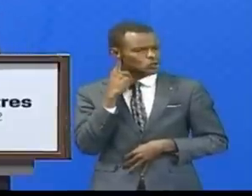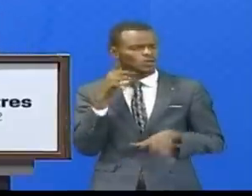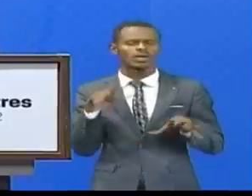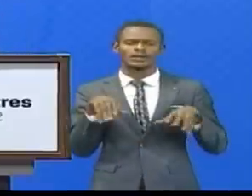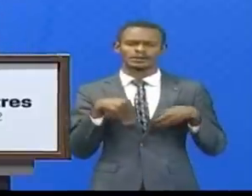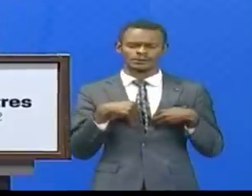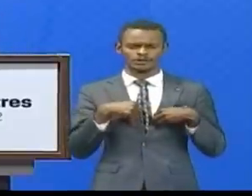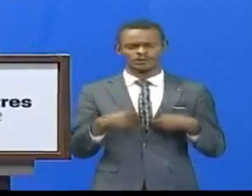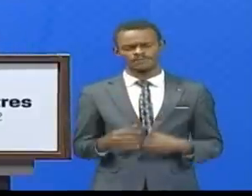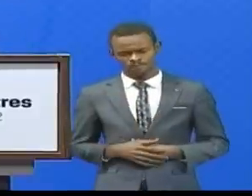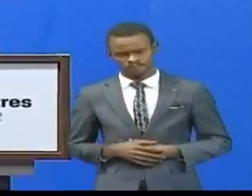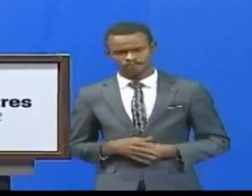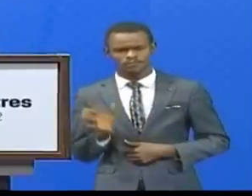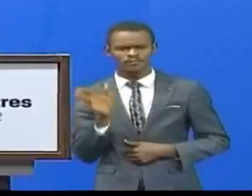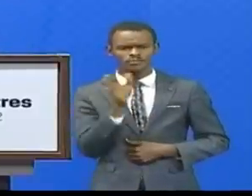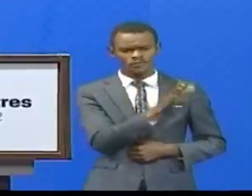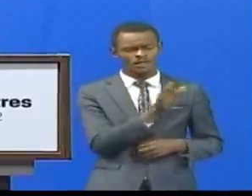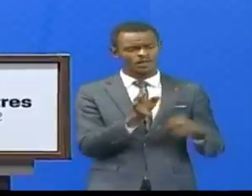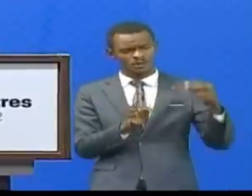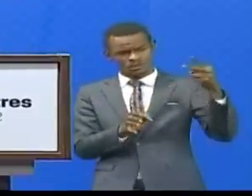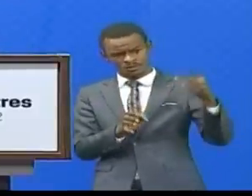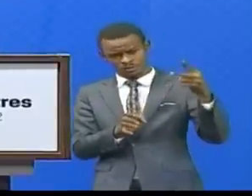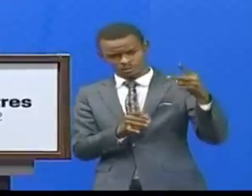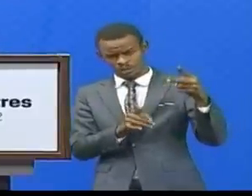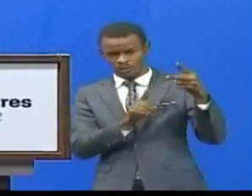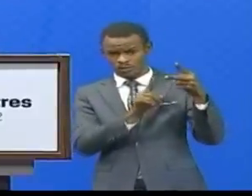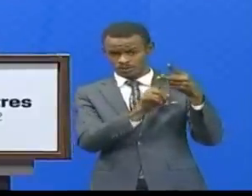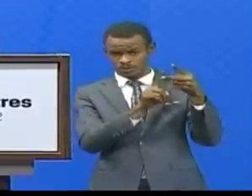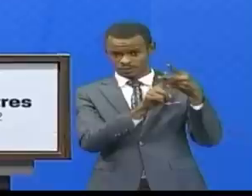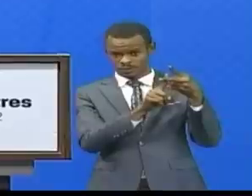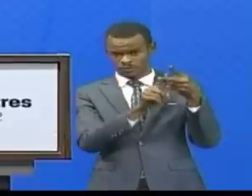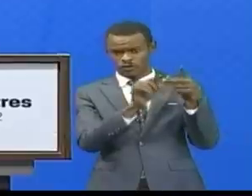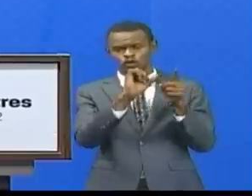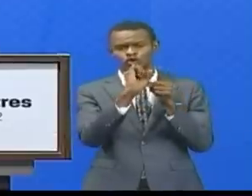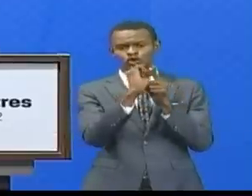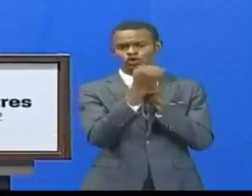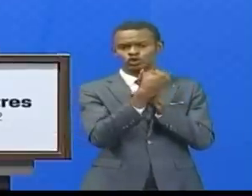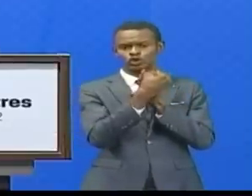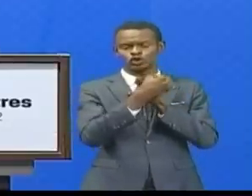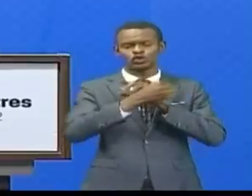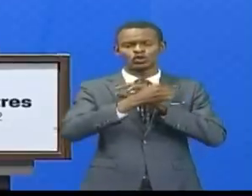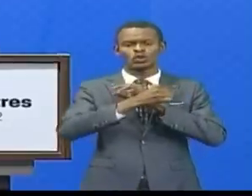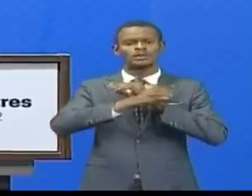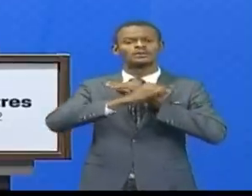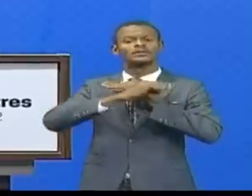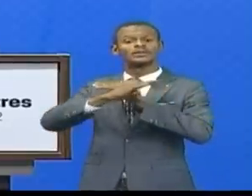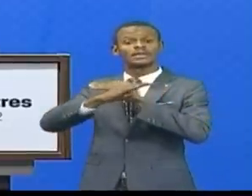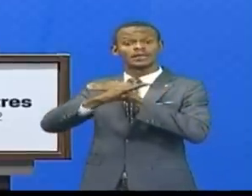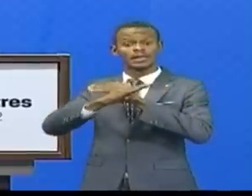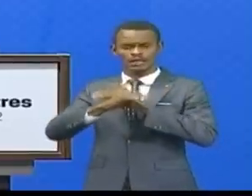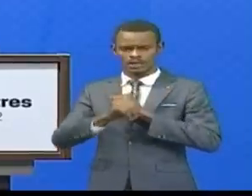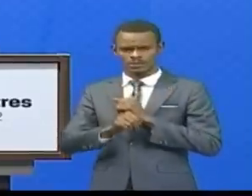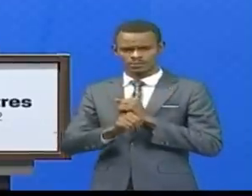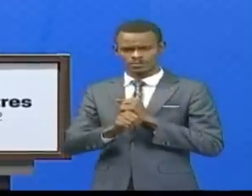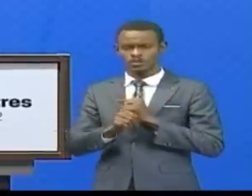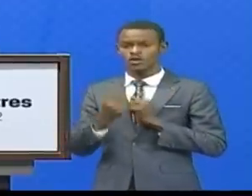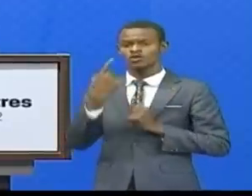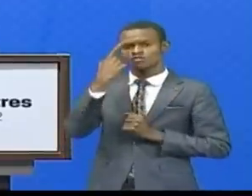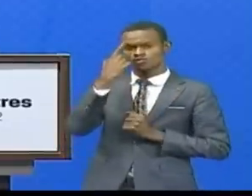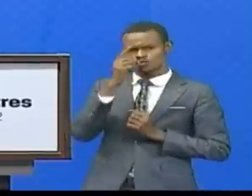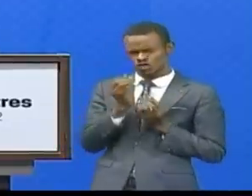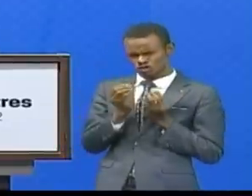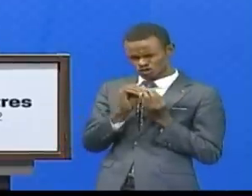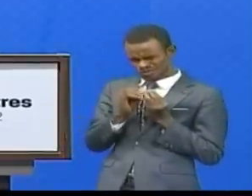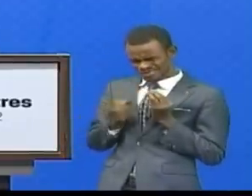Complétant le vice-premier ministre, ministre de l'Intérieur, sur la situation